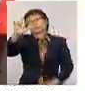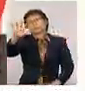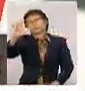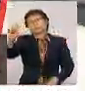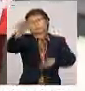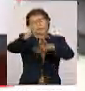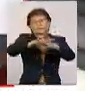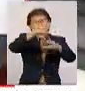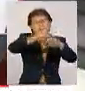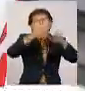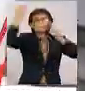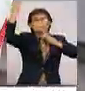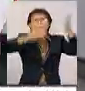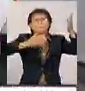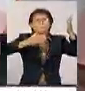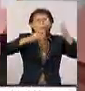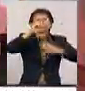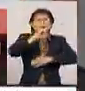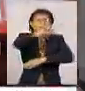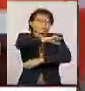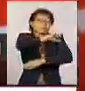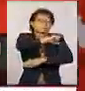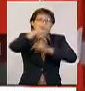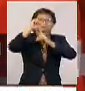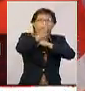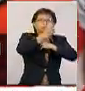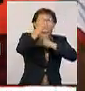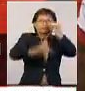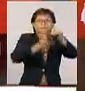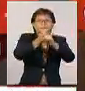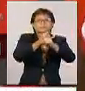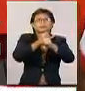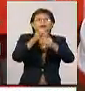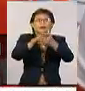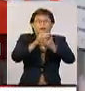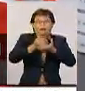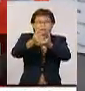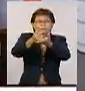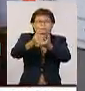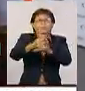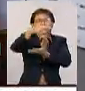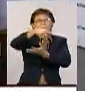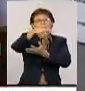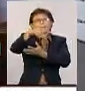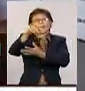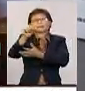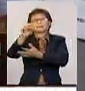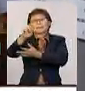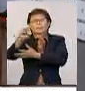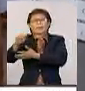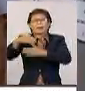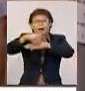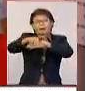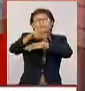5144-2210-2657 di atas nama Malaysian Red Crescent Society International Relief Fund Sulawesi. PBSMM telah menghantar 2 pegawainya